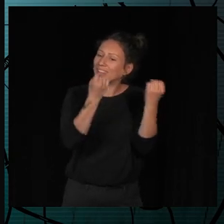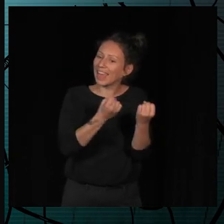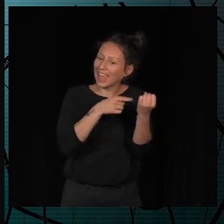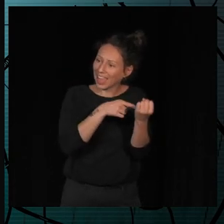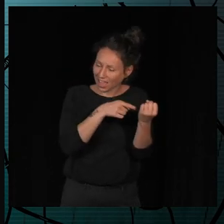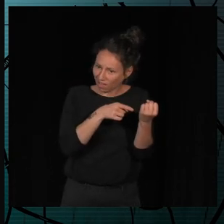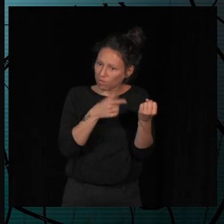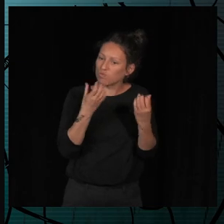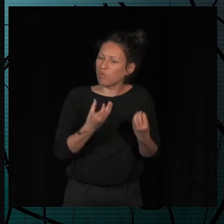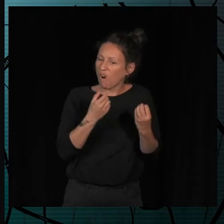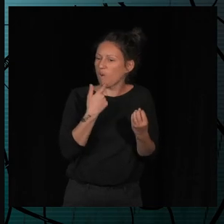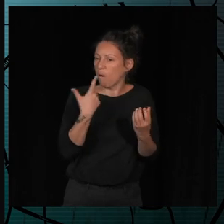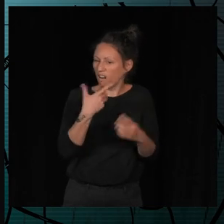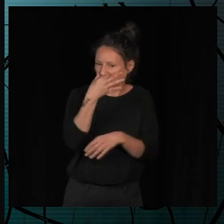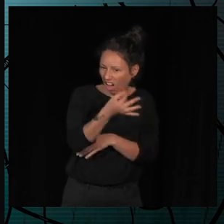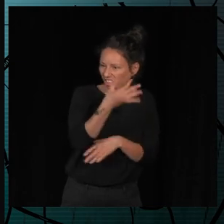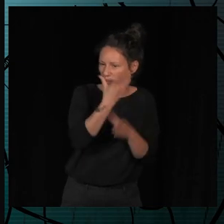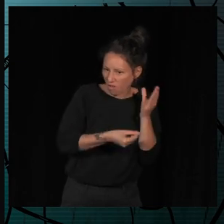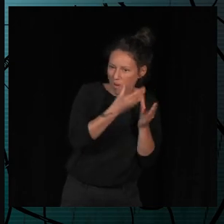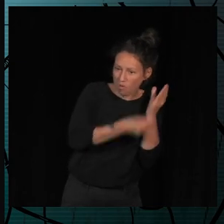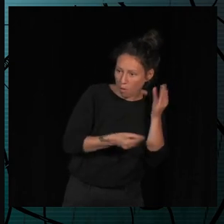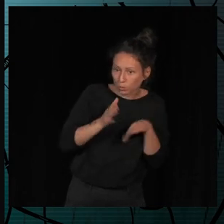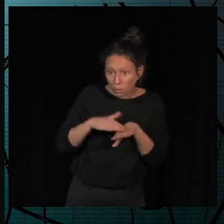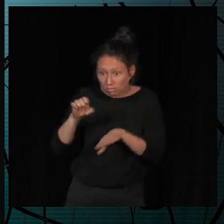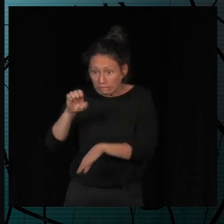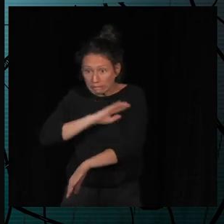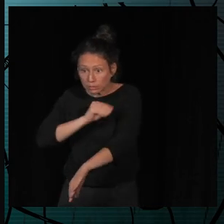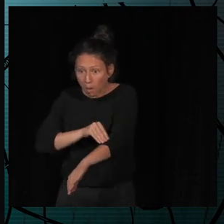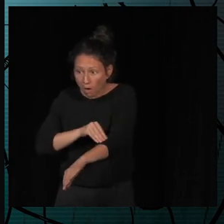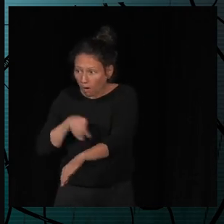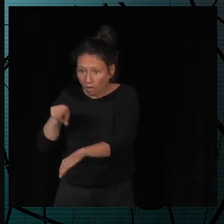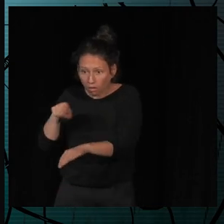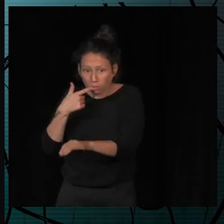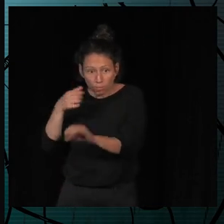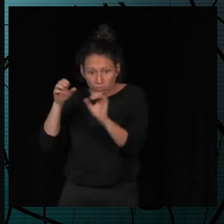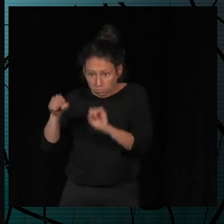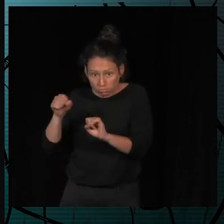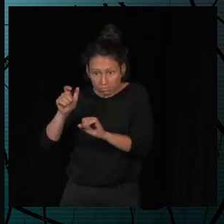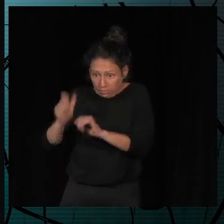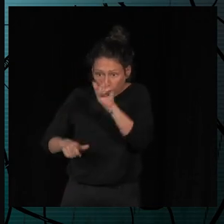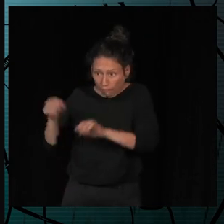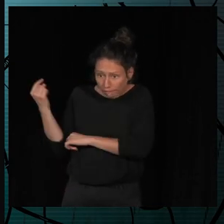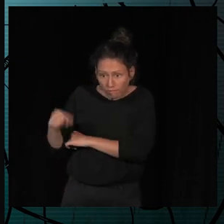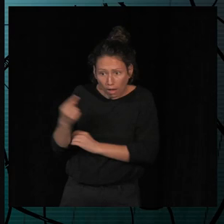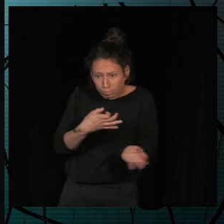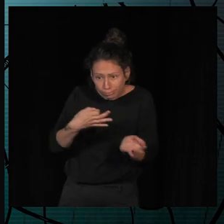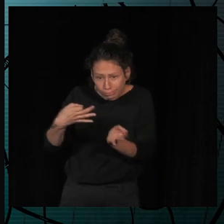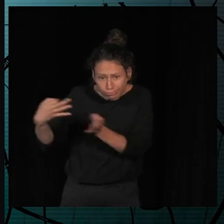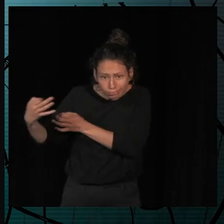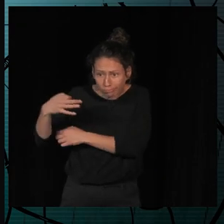17h à leur cours d' sport et s'affronter entre eux alors qu'ils auraient pu le faire à la maison on a eu des améliorations du climat